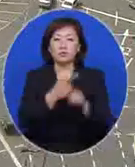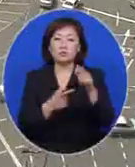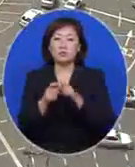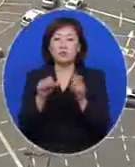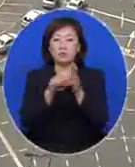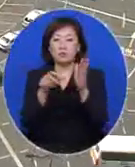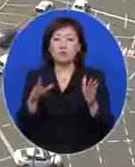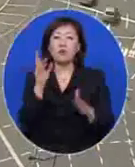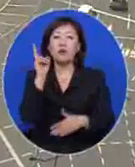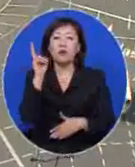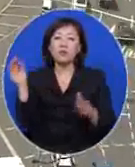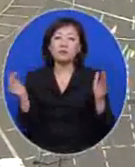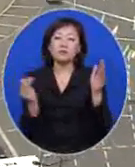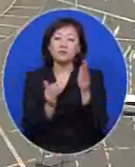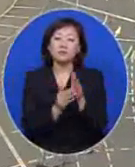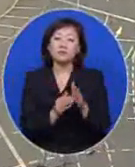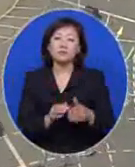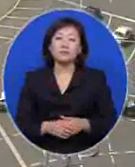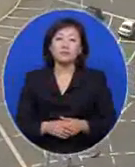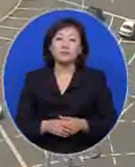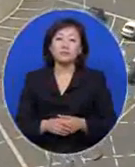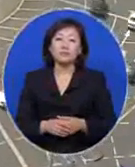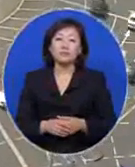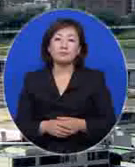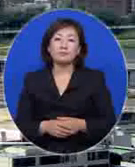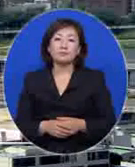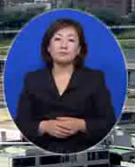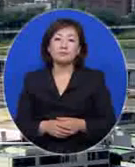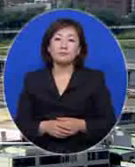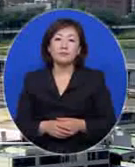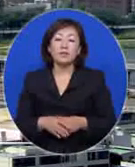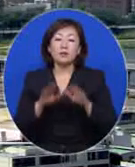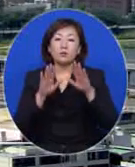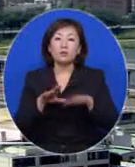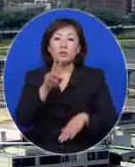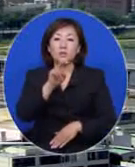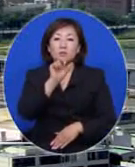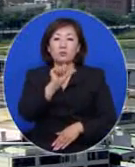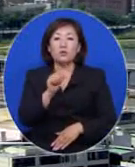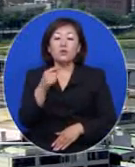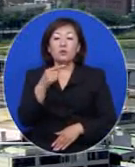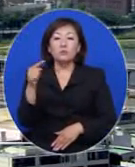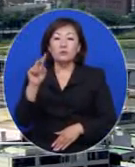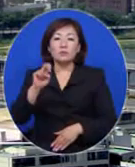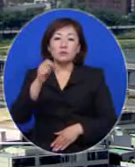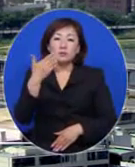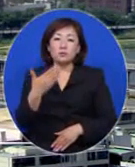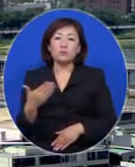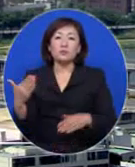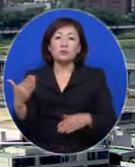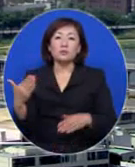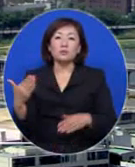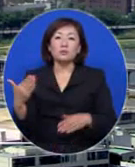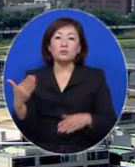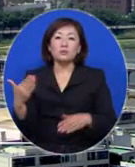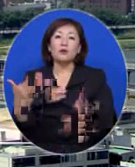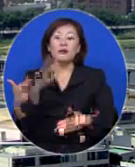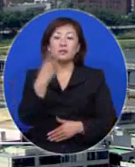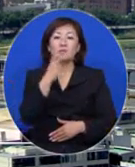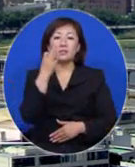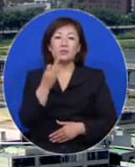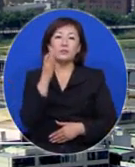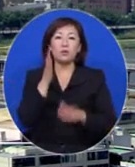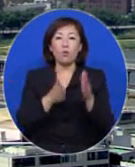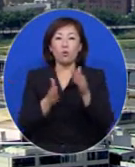부각되고 있습니다. UBC 뉴스 김익현입니다. 오는 25일부터 29일까지 닷새 동안